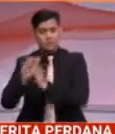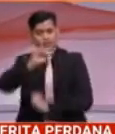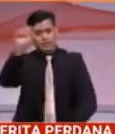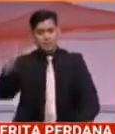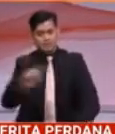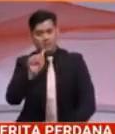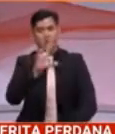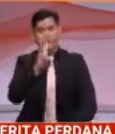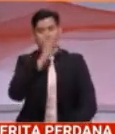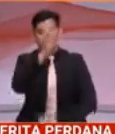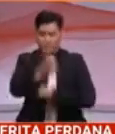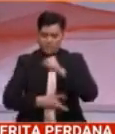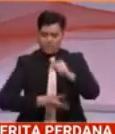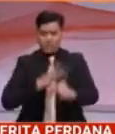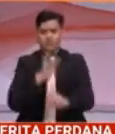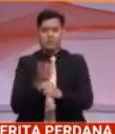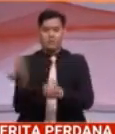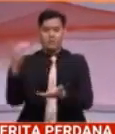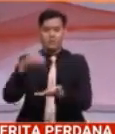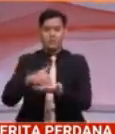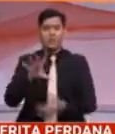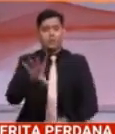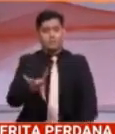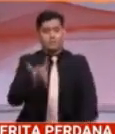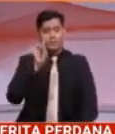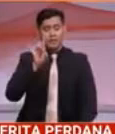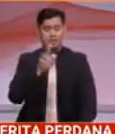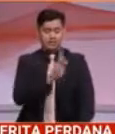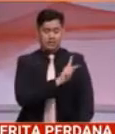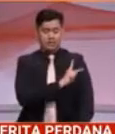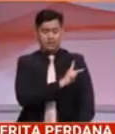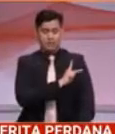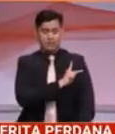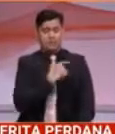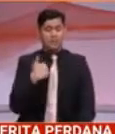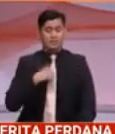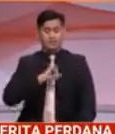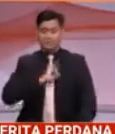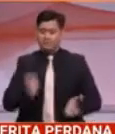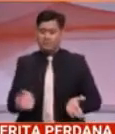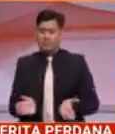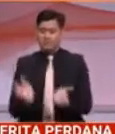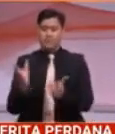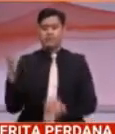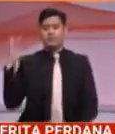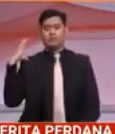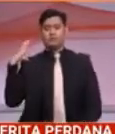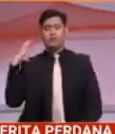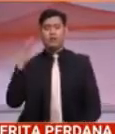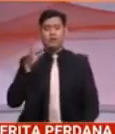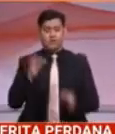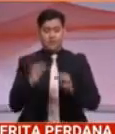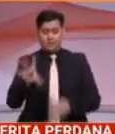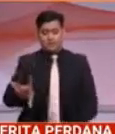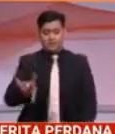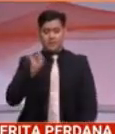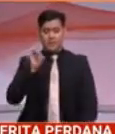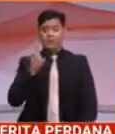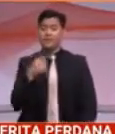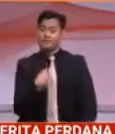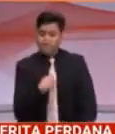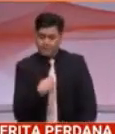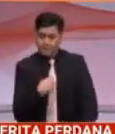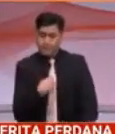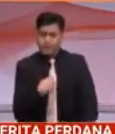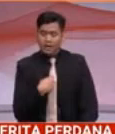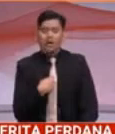untuk pemilihan kap ni saya serah kepada J tapi kalau andya dipilih tu menjadi tugas yang